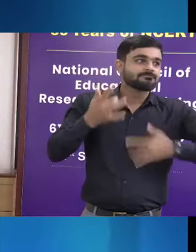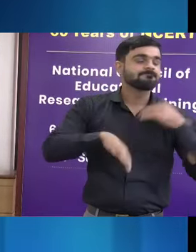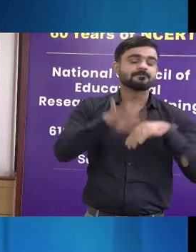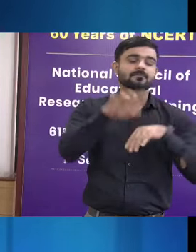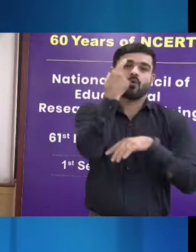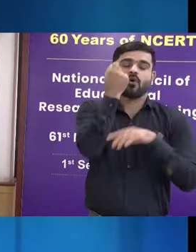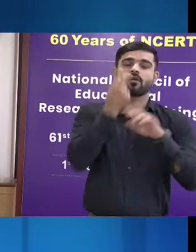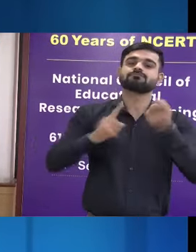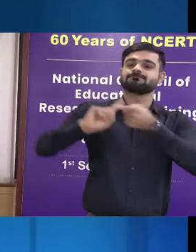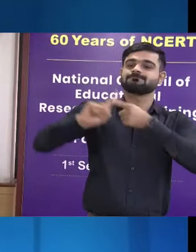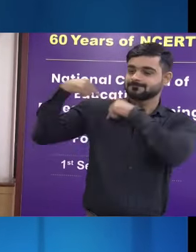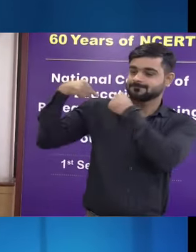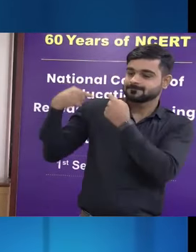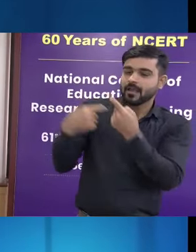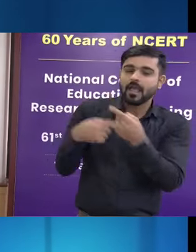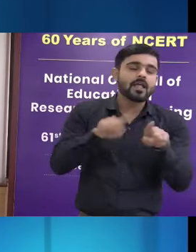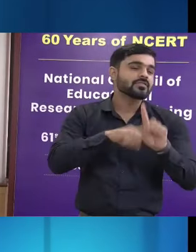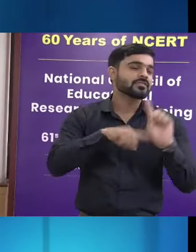NCERT.